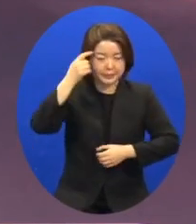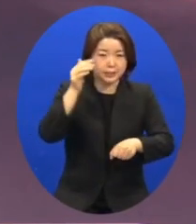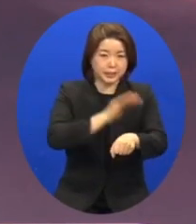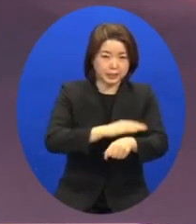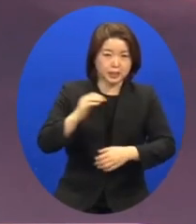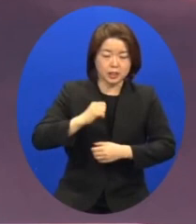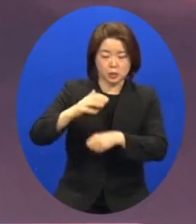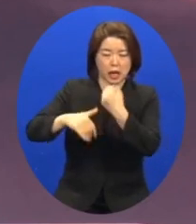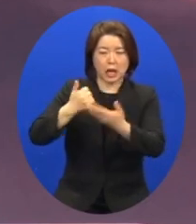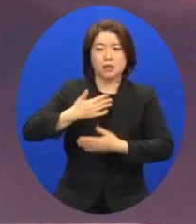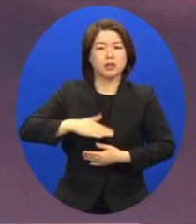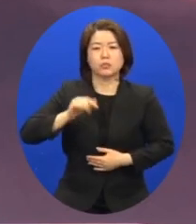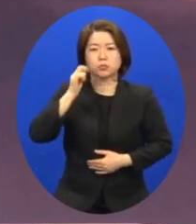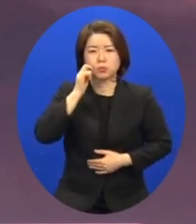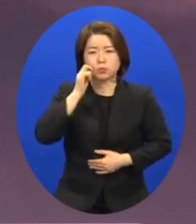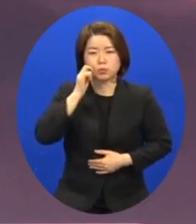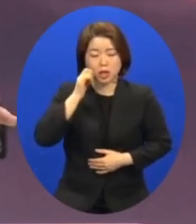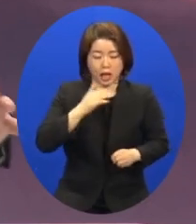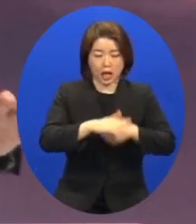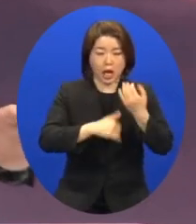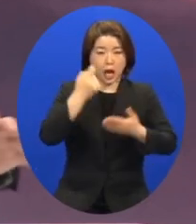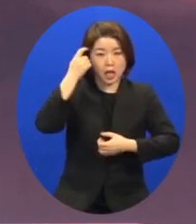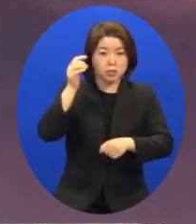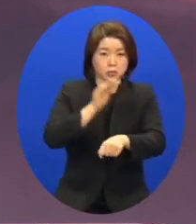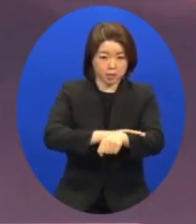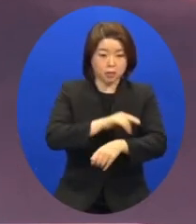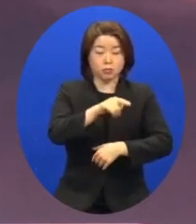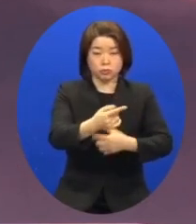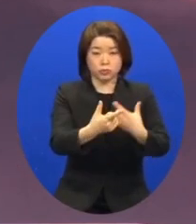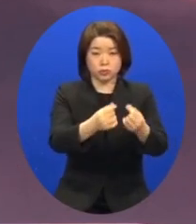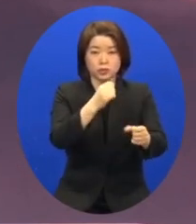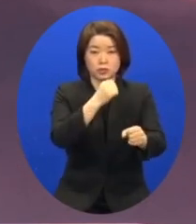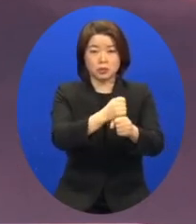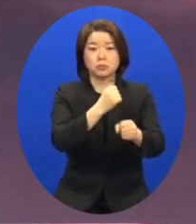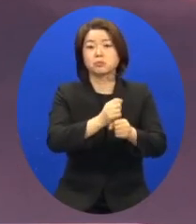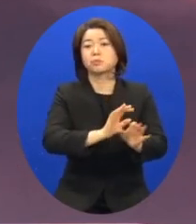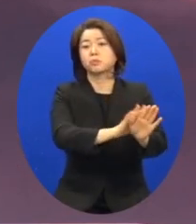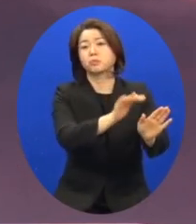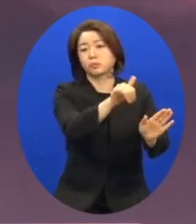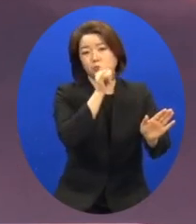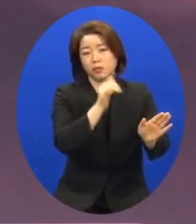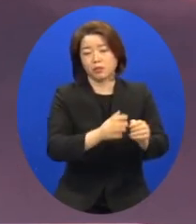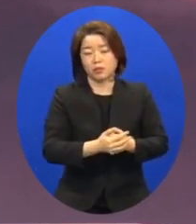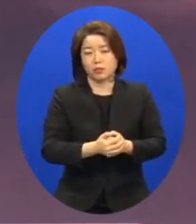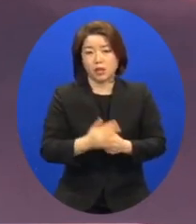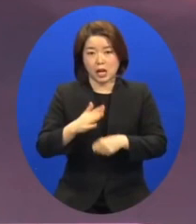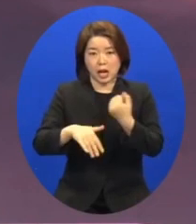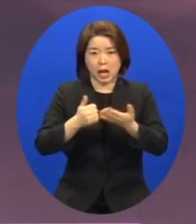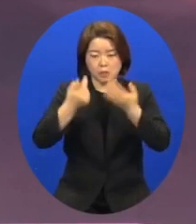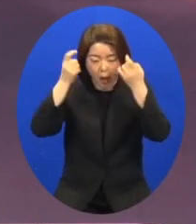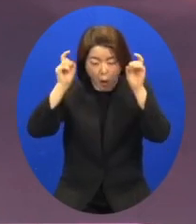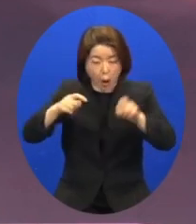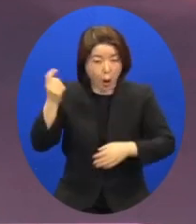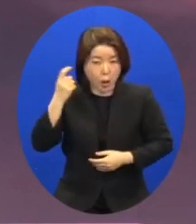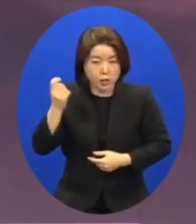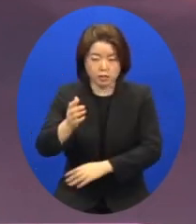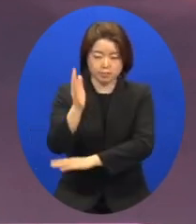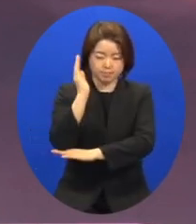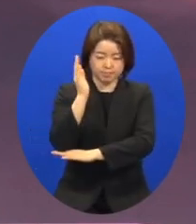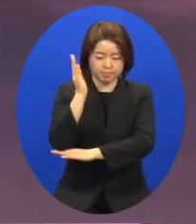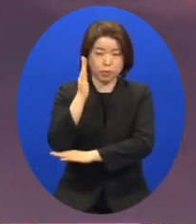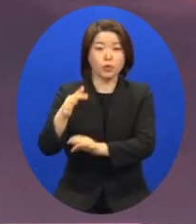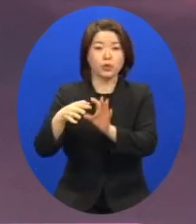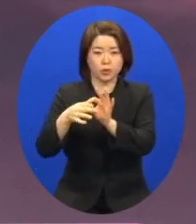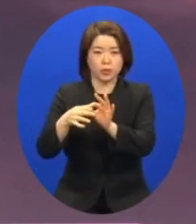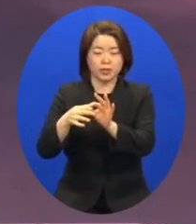못했습니다 하나님이 제가 그렇게 되도록 한 것입니다 하나님께서는 어리석게 들리는 설교를 통하여